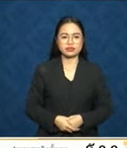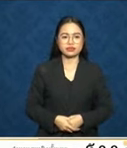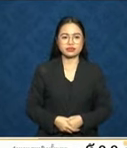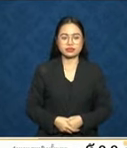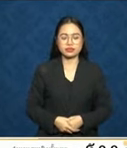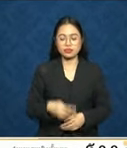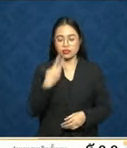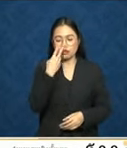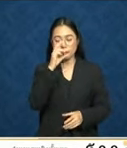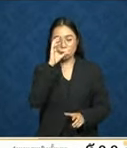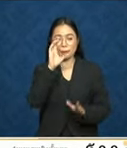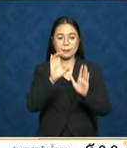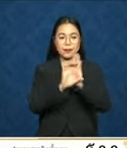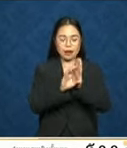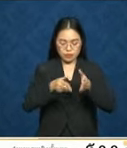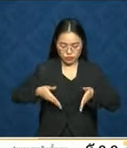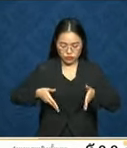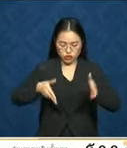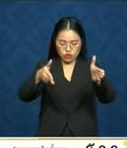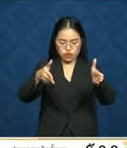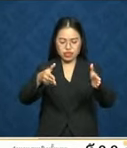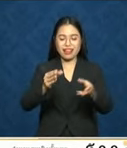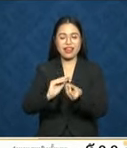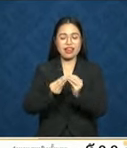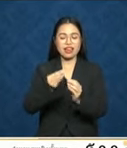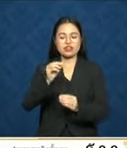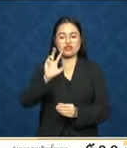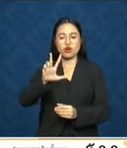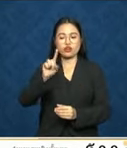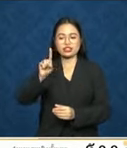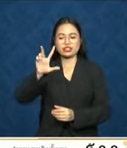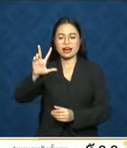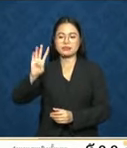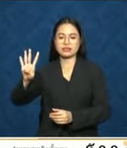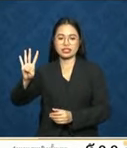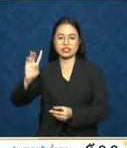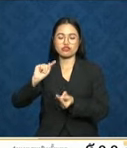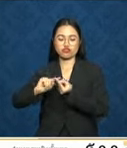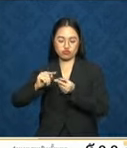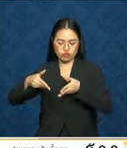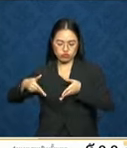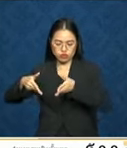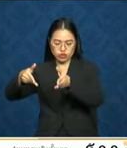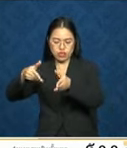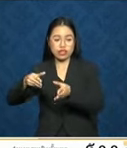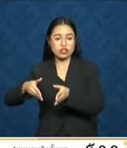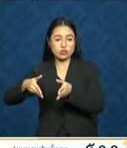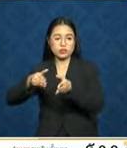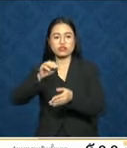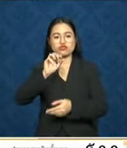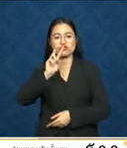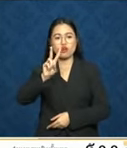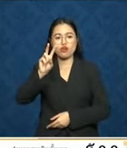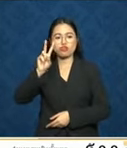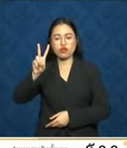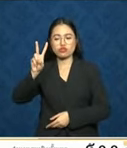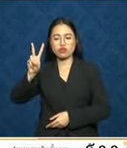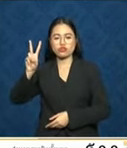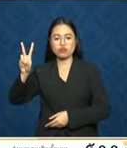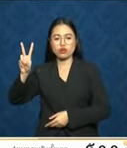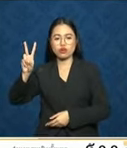จากสไลด์ค่ะถนนหมายเลข2134จากอำเภอคงเจียมถึงอำเภอศรีเมืองใหม่และถนนหมายเลข2222จากอำเภอค